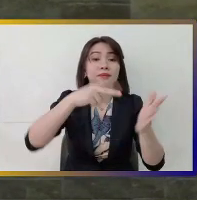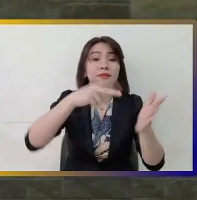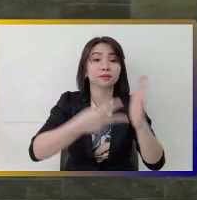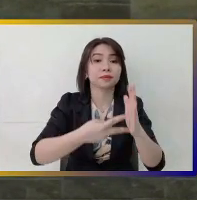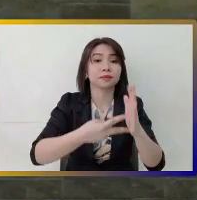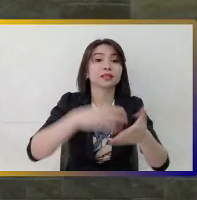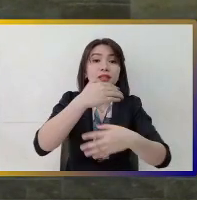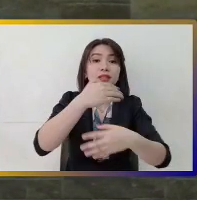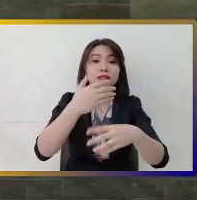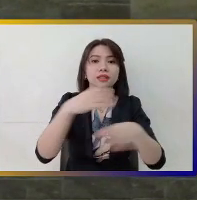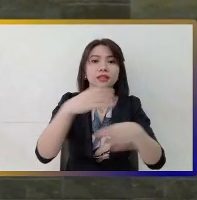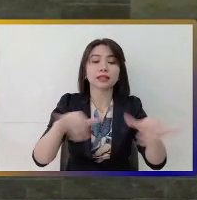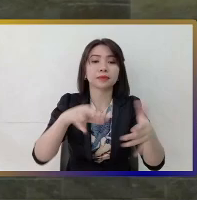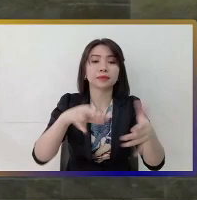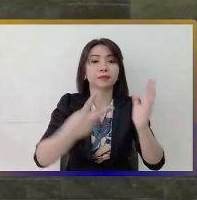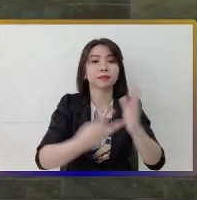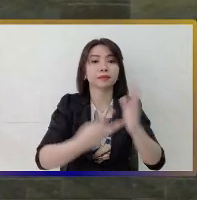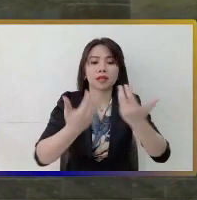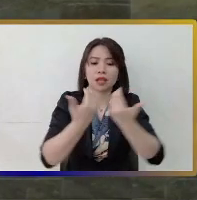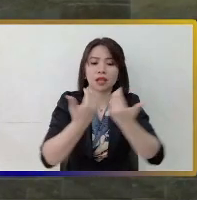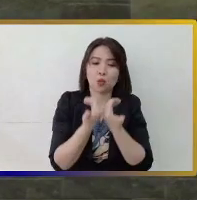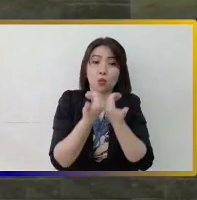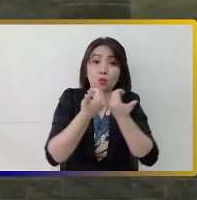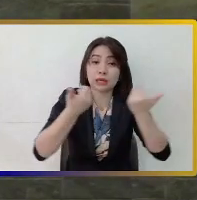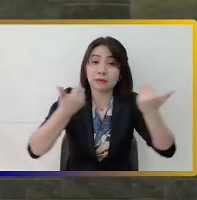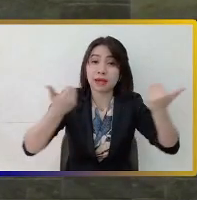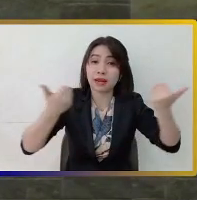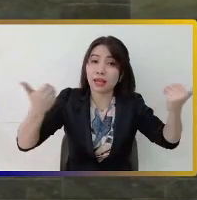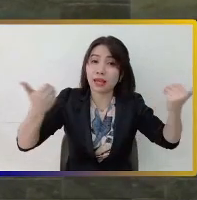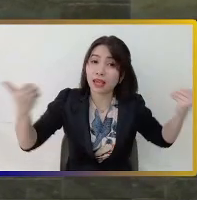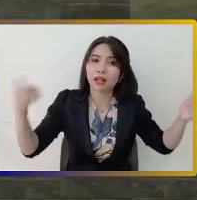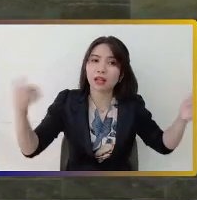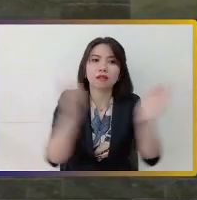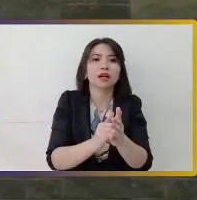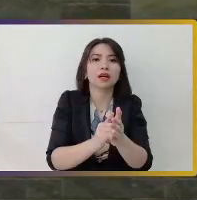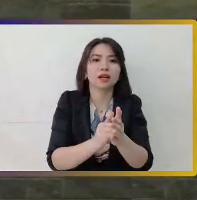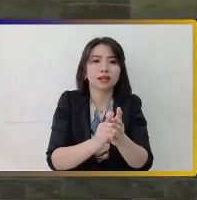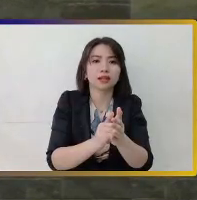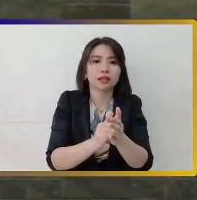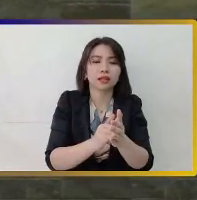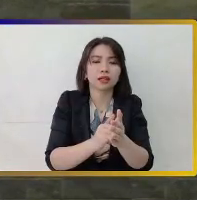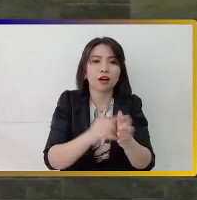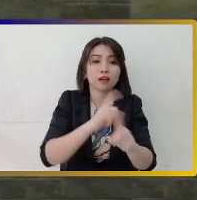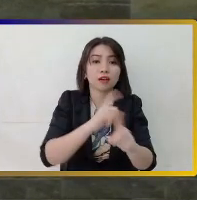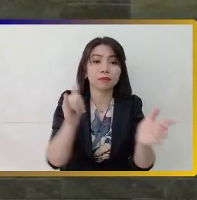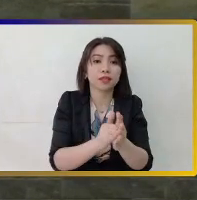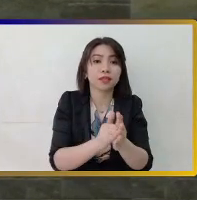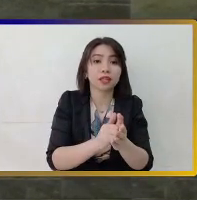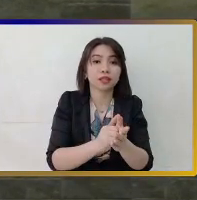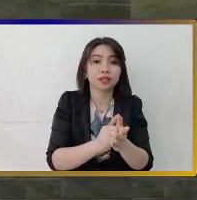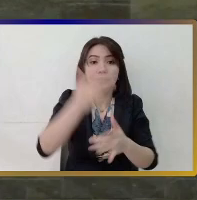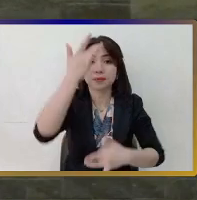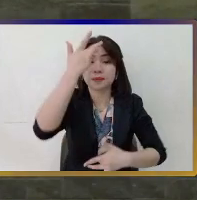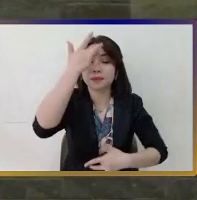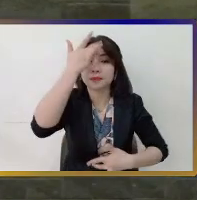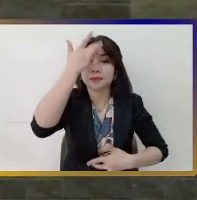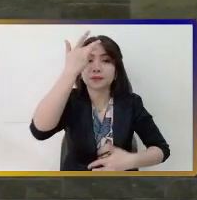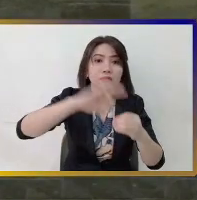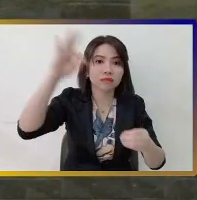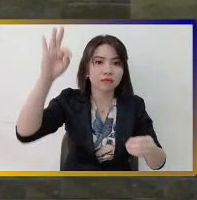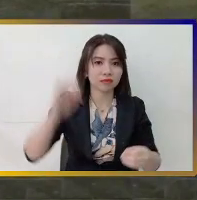words, kapatid, hiwalay na siya sa kanyang spirit or disabling spirit. Oh, man. Hindi po